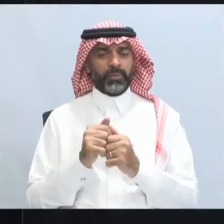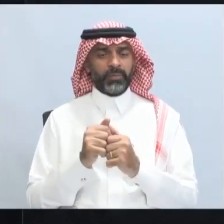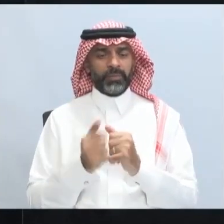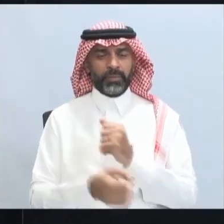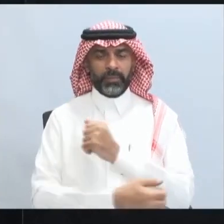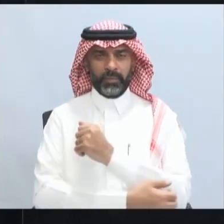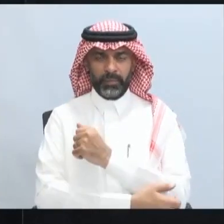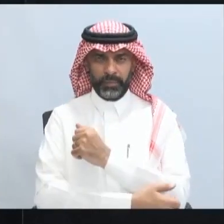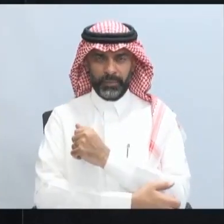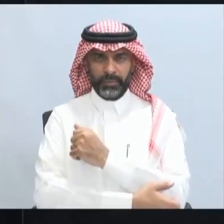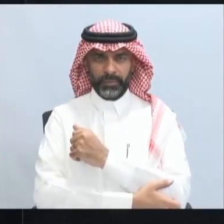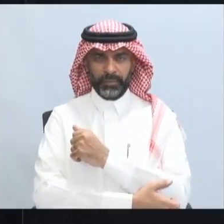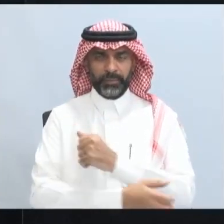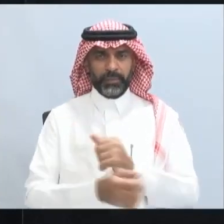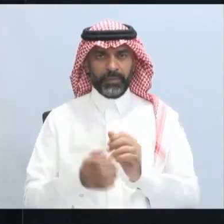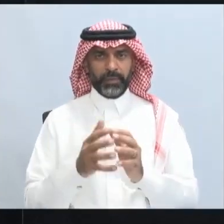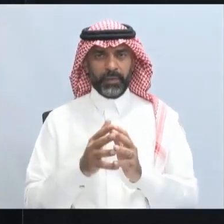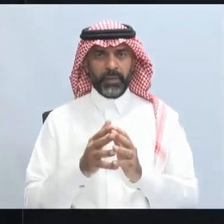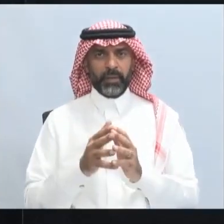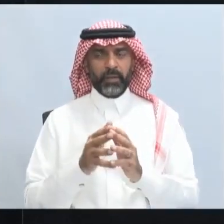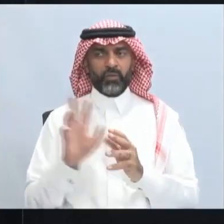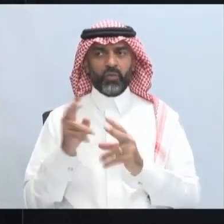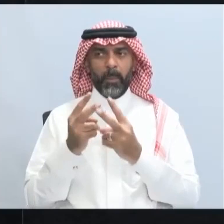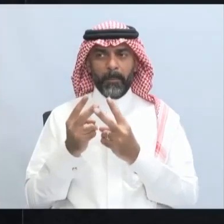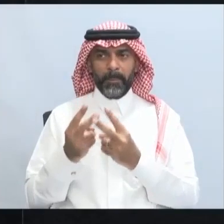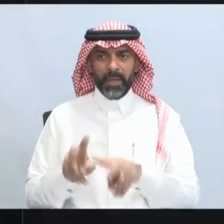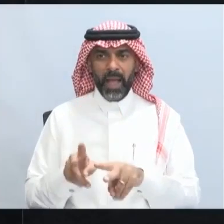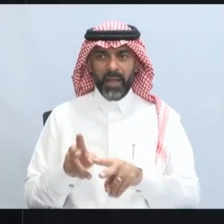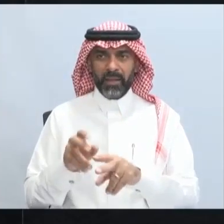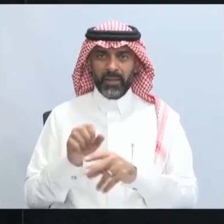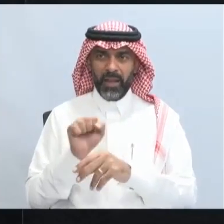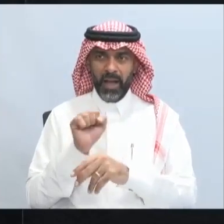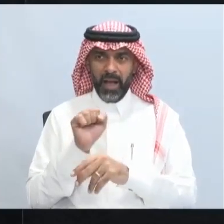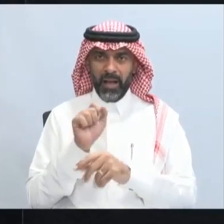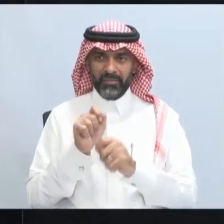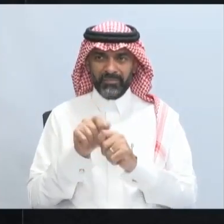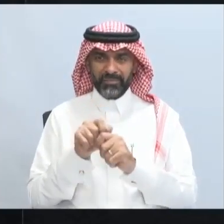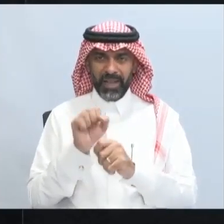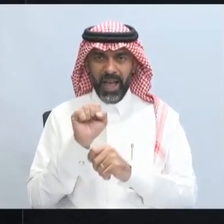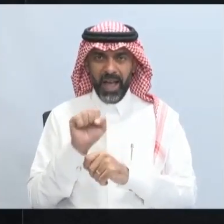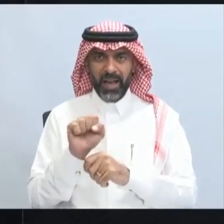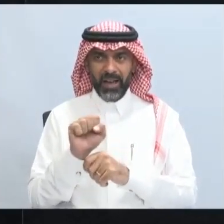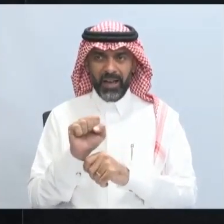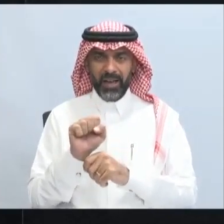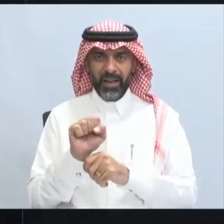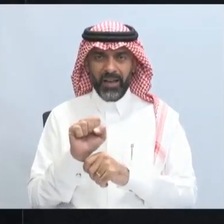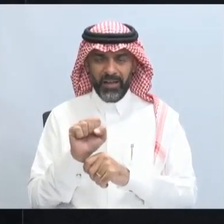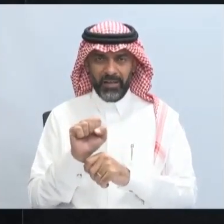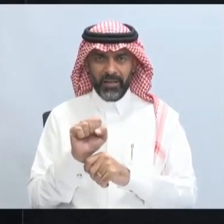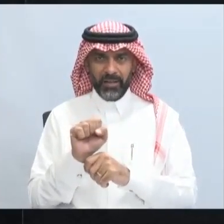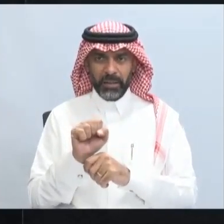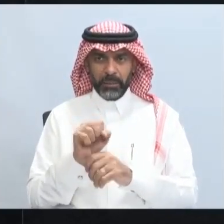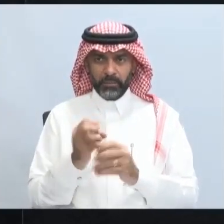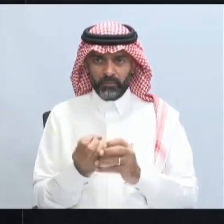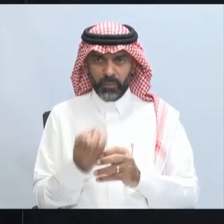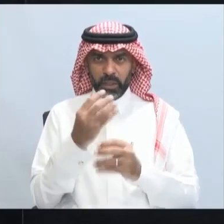الامثله الواقعه في هذا نقول بدايه نشوء هذا الحق كيف كيف ولاده هذا الحق كيف